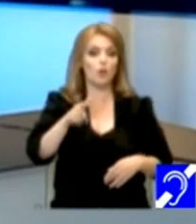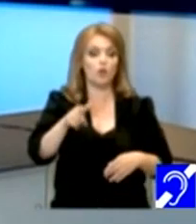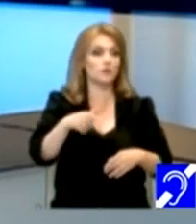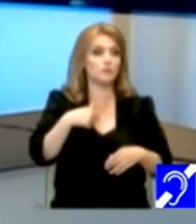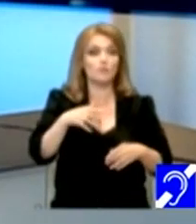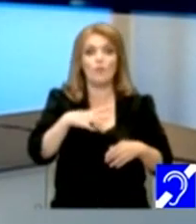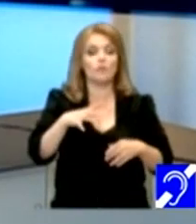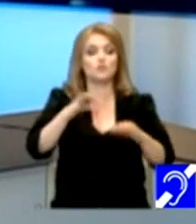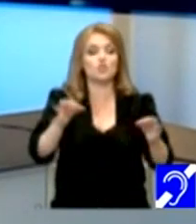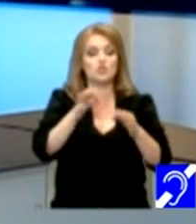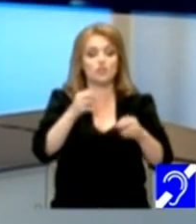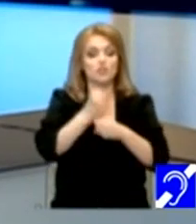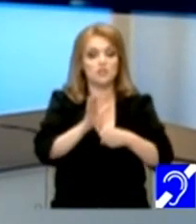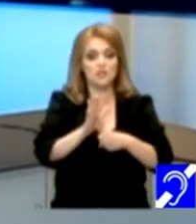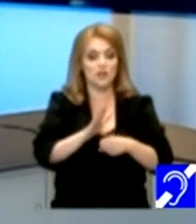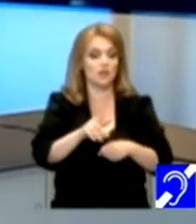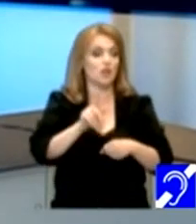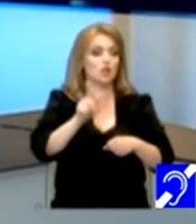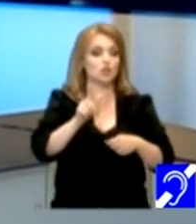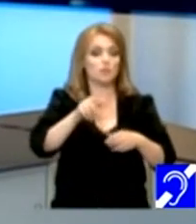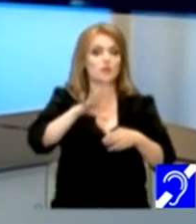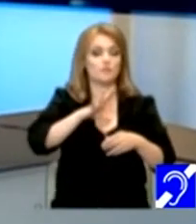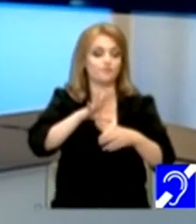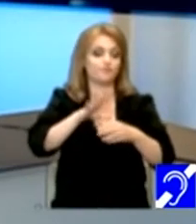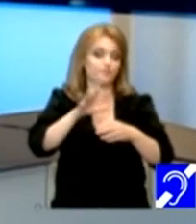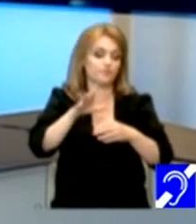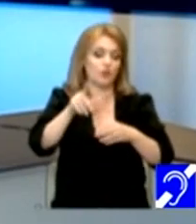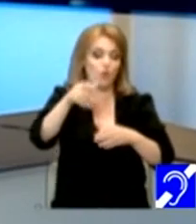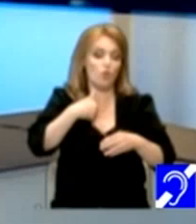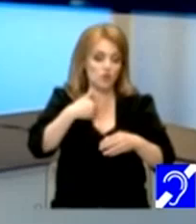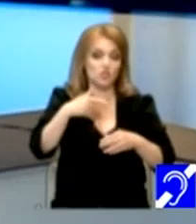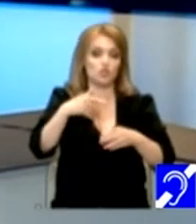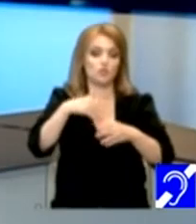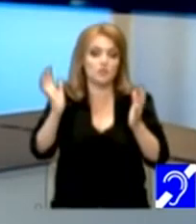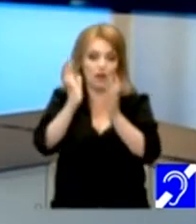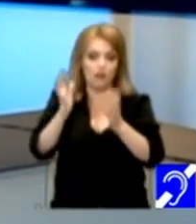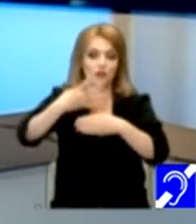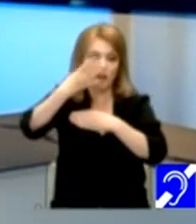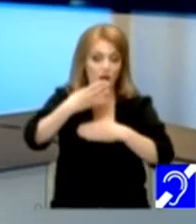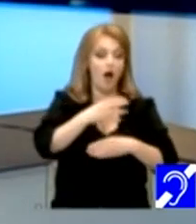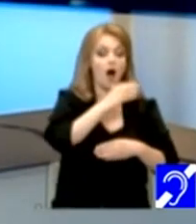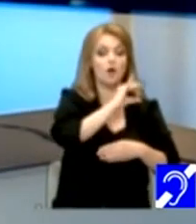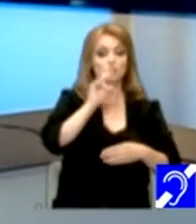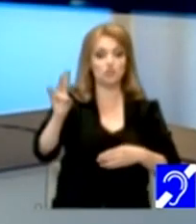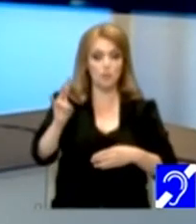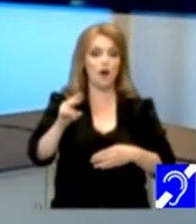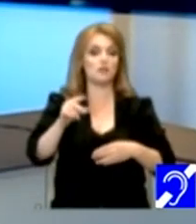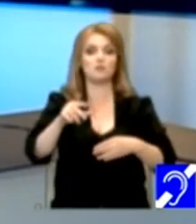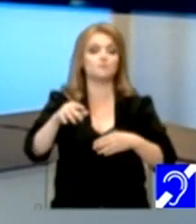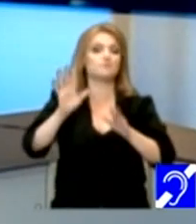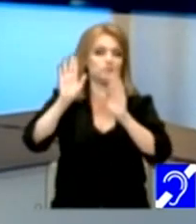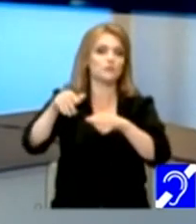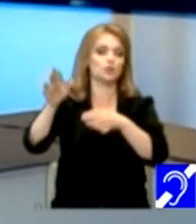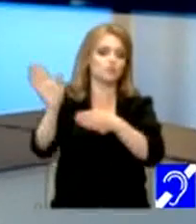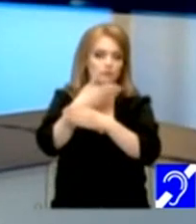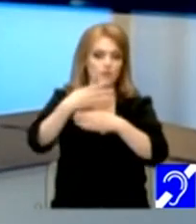demolării Hotelului Național, aflat în stare deplorabilă. De cealaltă parte, Ceban și-a acuzat sub alternul că a gestionat prost